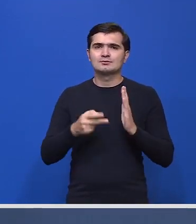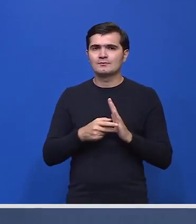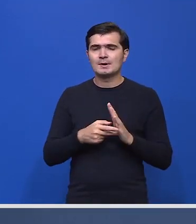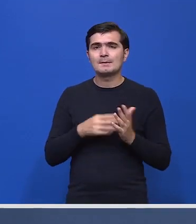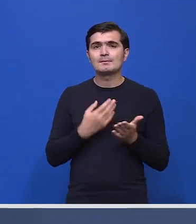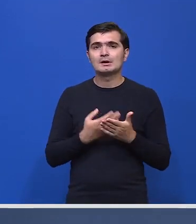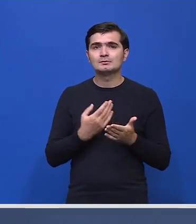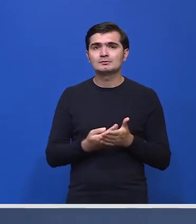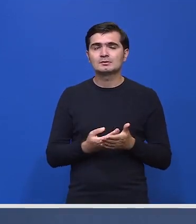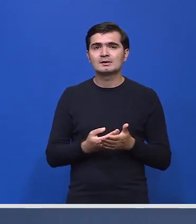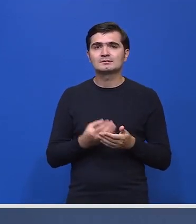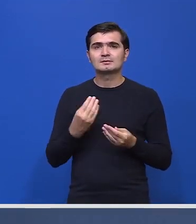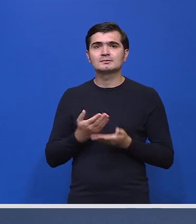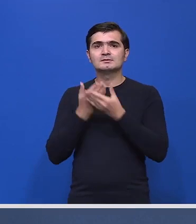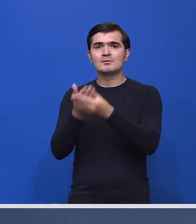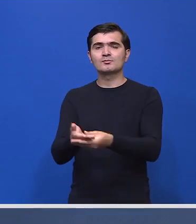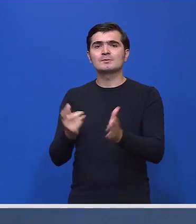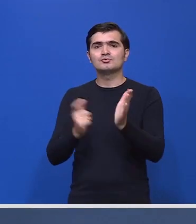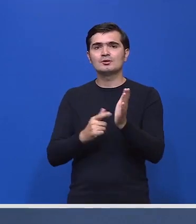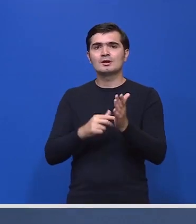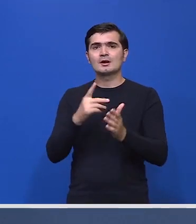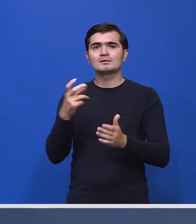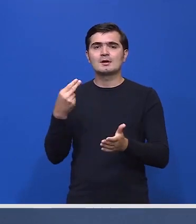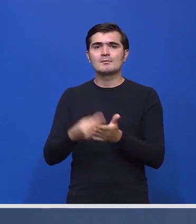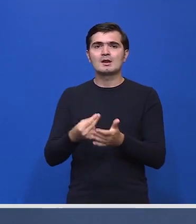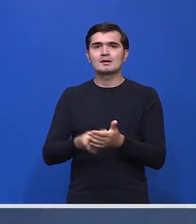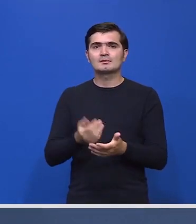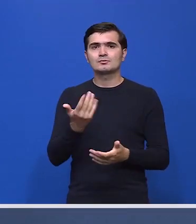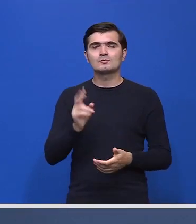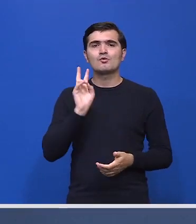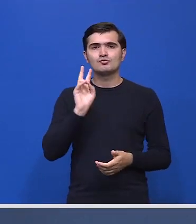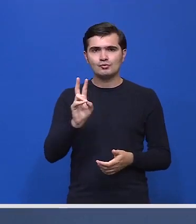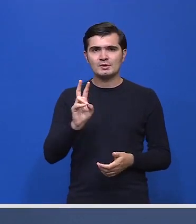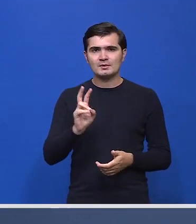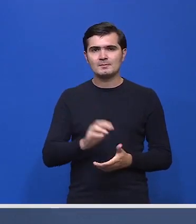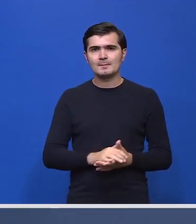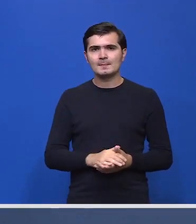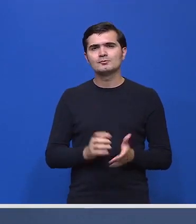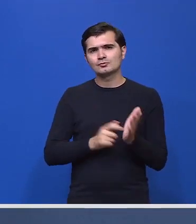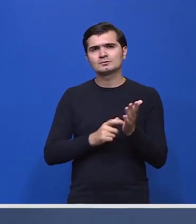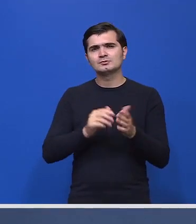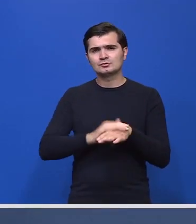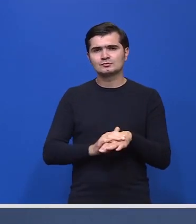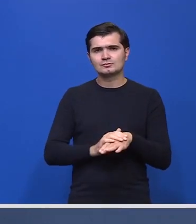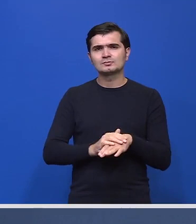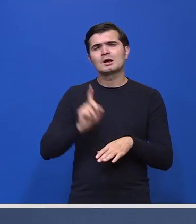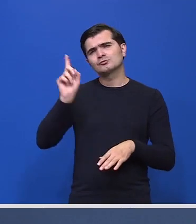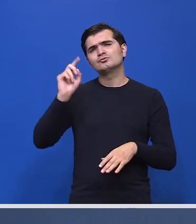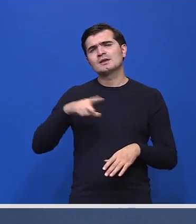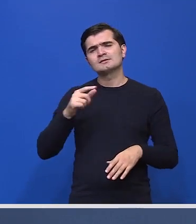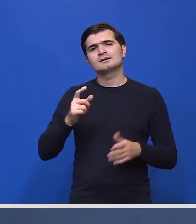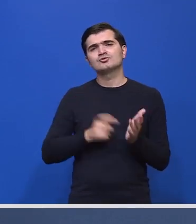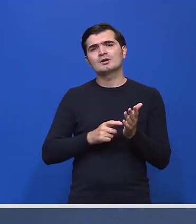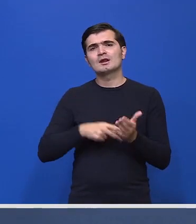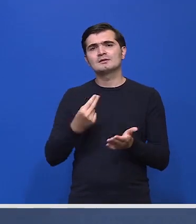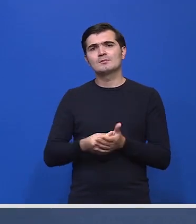în vederea depunerii cererii de plată numărul 2. Pe atunci, îmi cer scuze, o să avem cererea de plată numărul 3